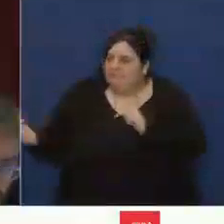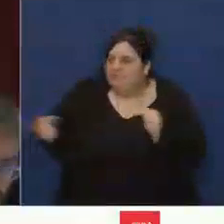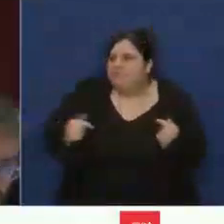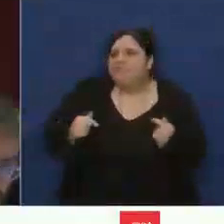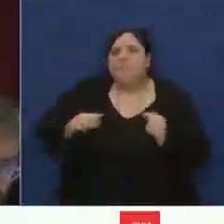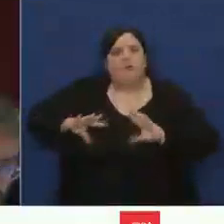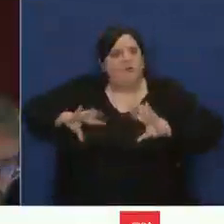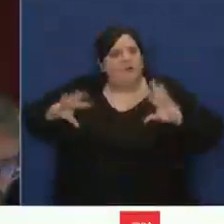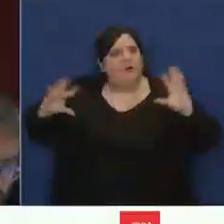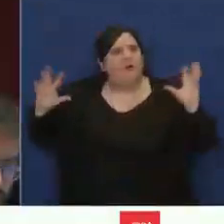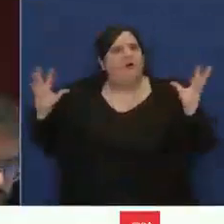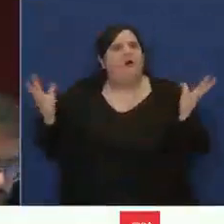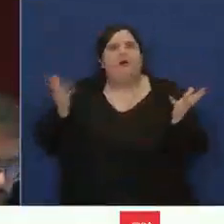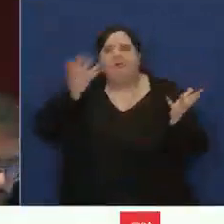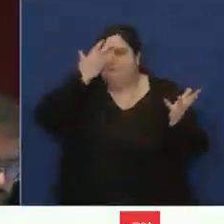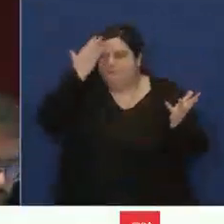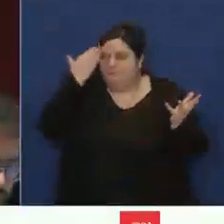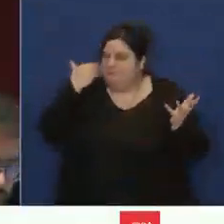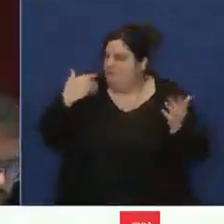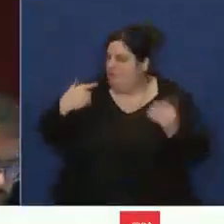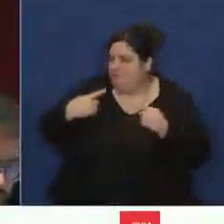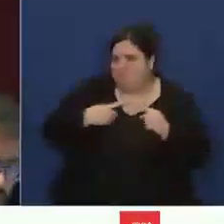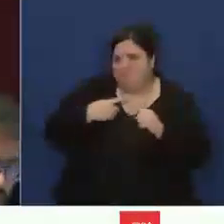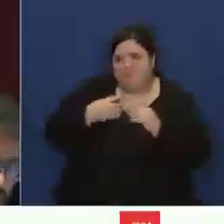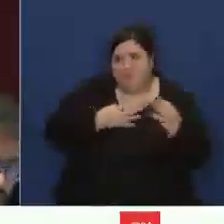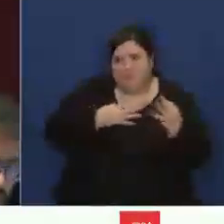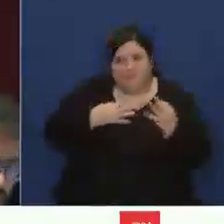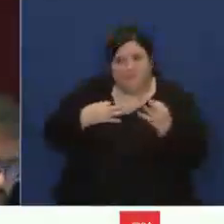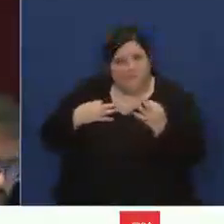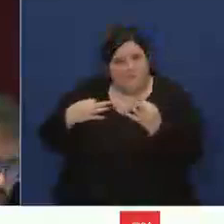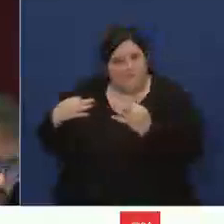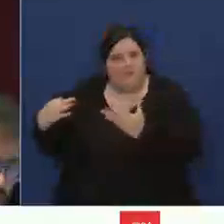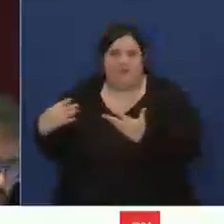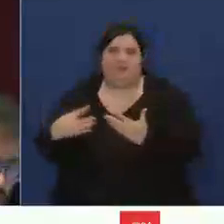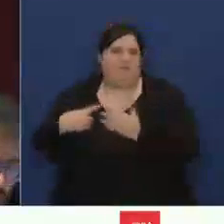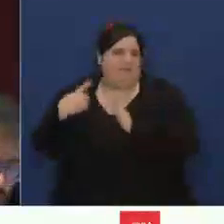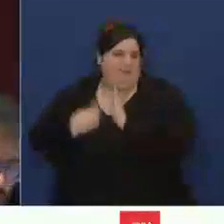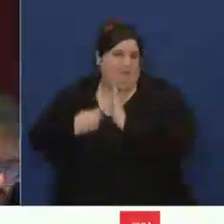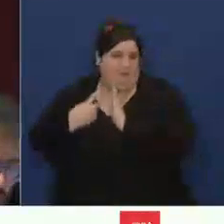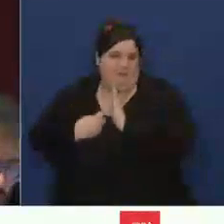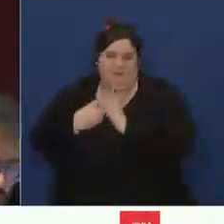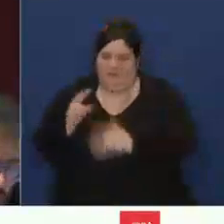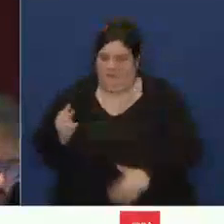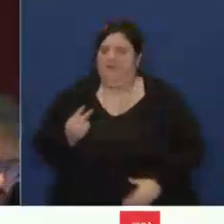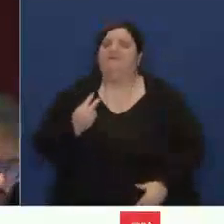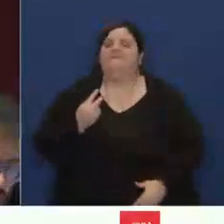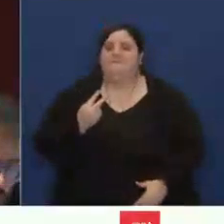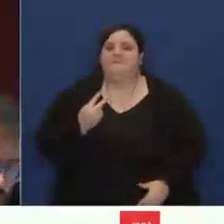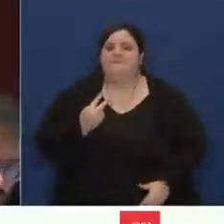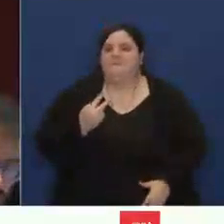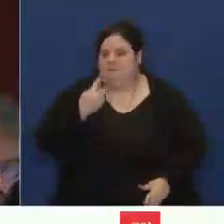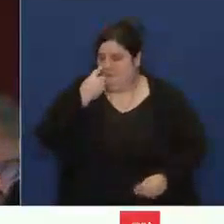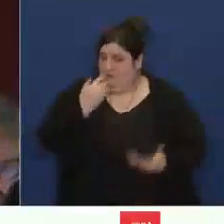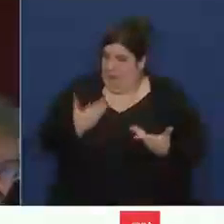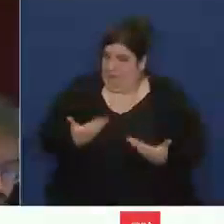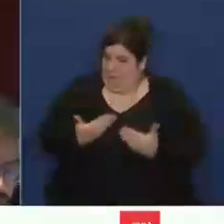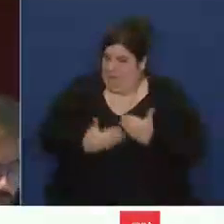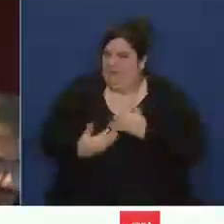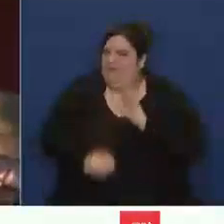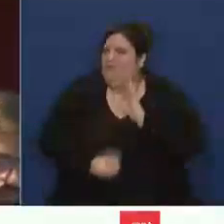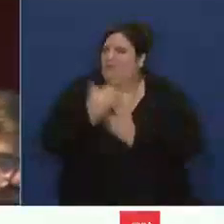du mandat et qui, à mon avis, est aussi à prendre en compte dans ce qui est proposé aujourd'hui,